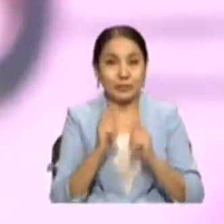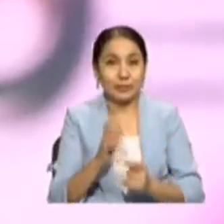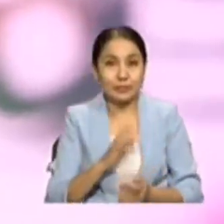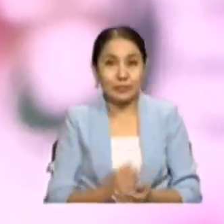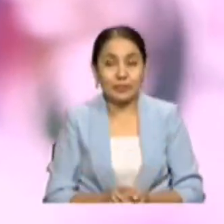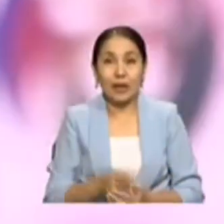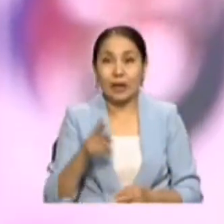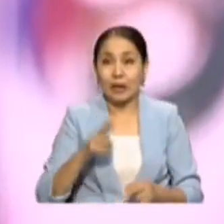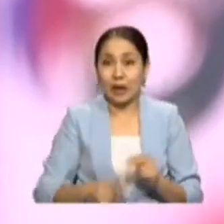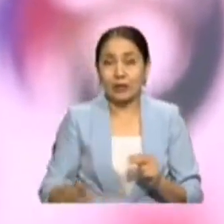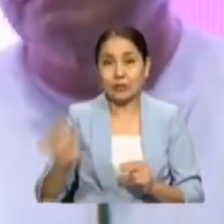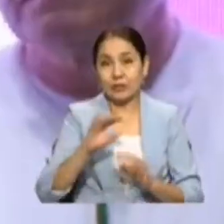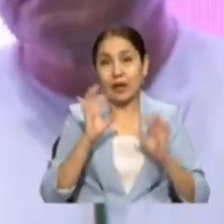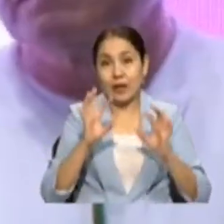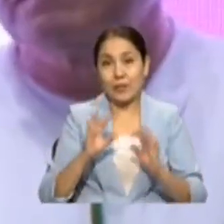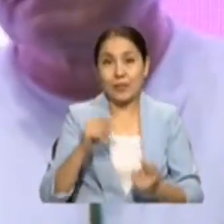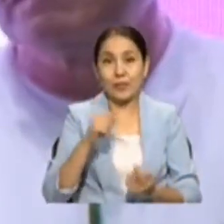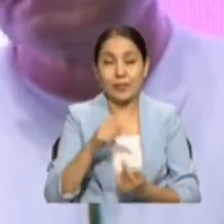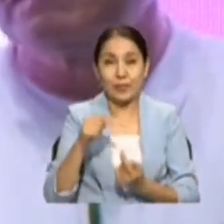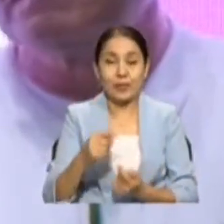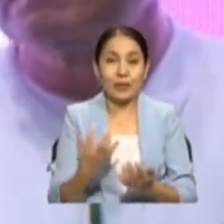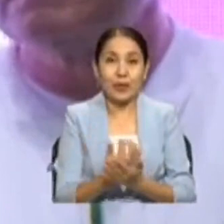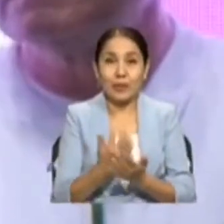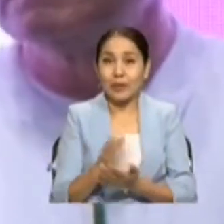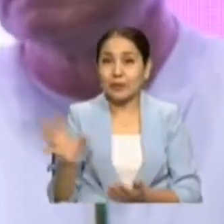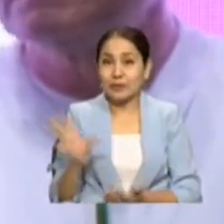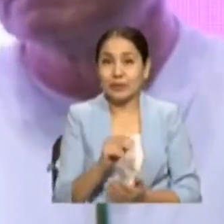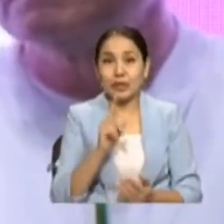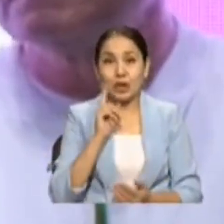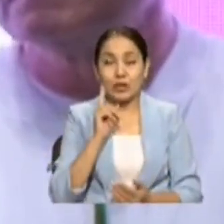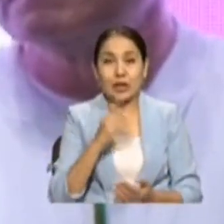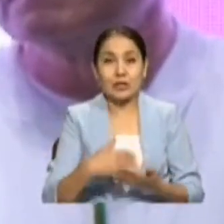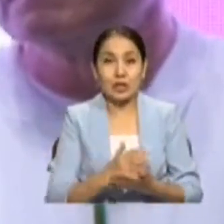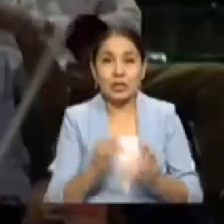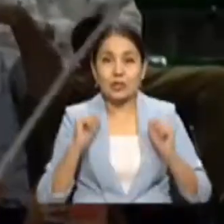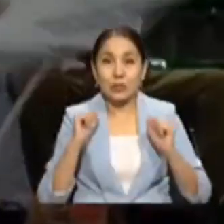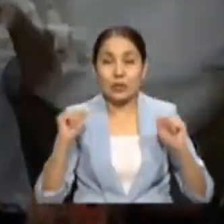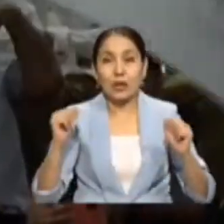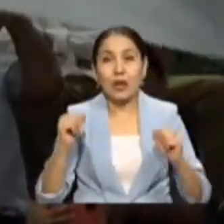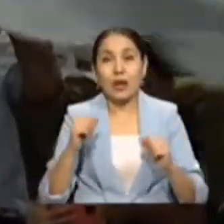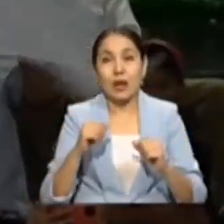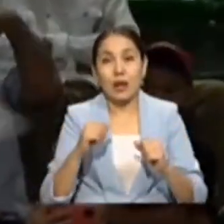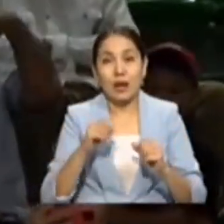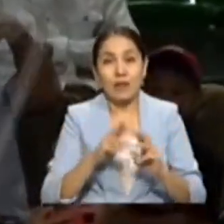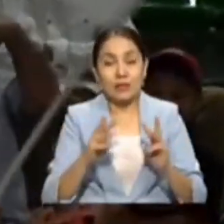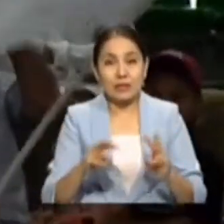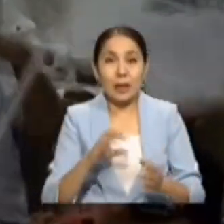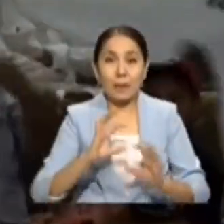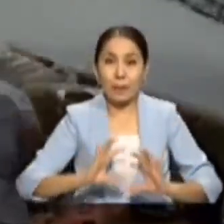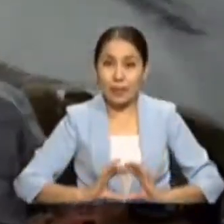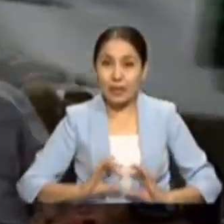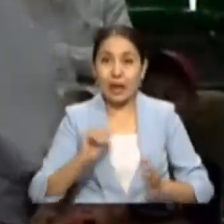aylanishdi. Yakunda an'anaga muvofiq g'olib va sovrindor bo'lganlar Yoshlar siyosati va sport vazirligi tomonidan medal, diplom